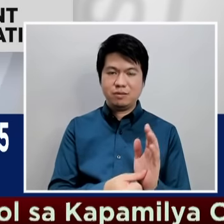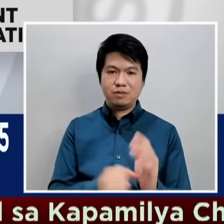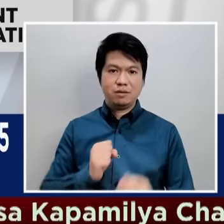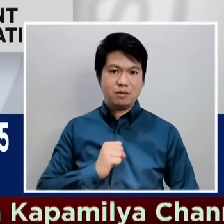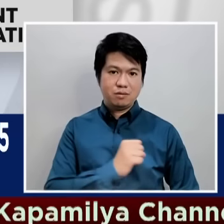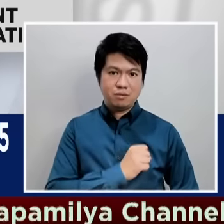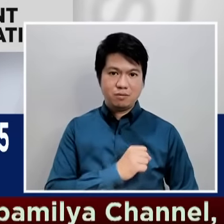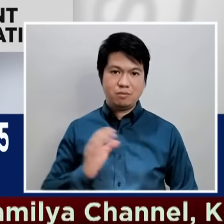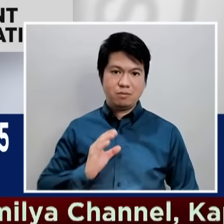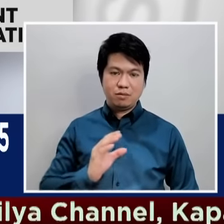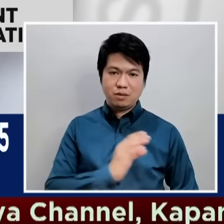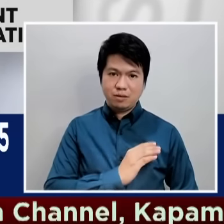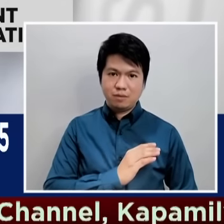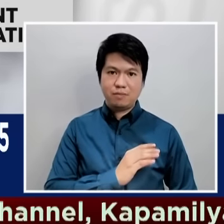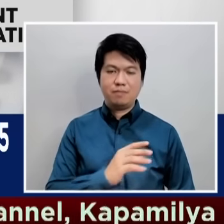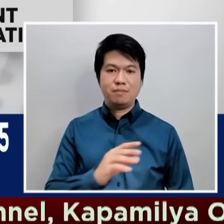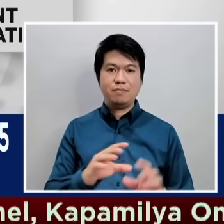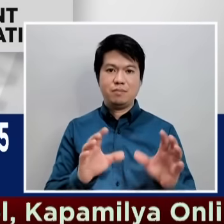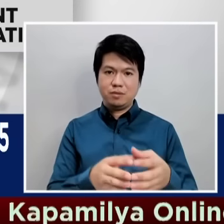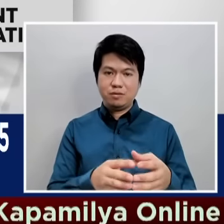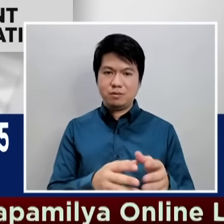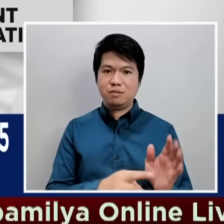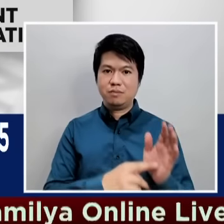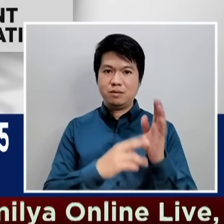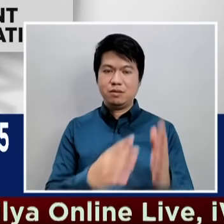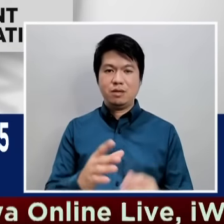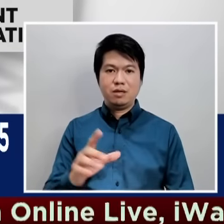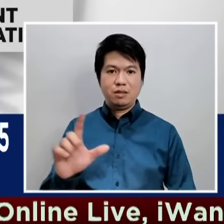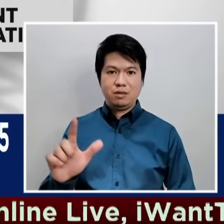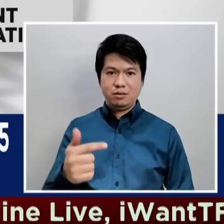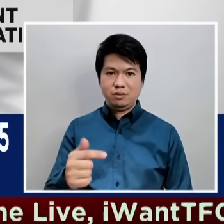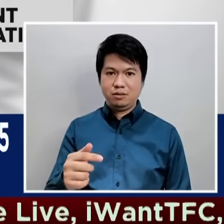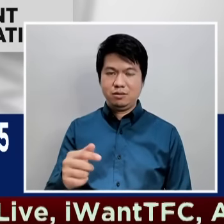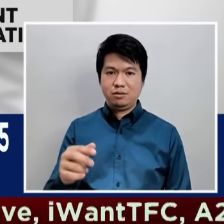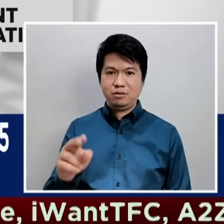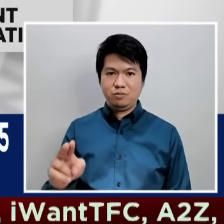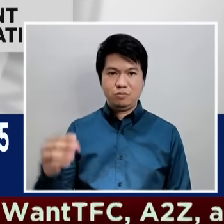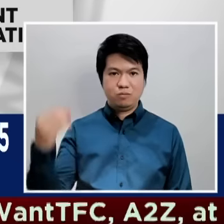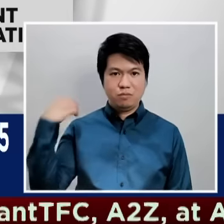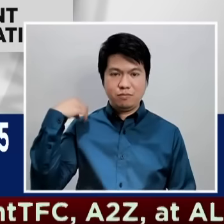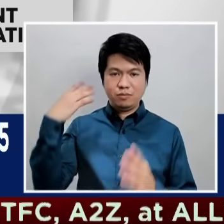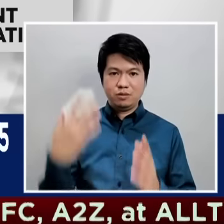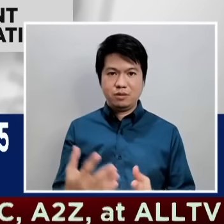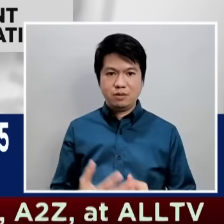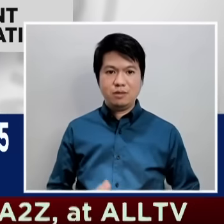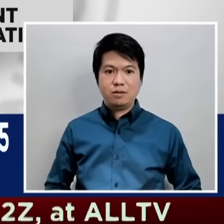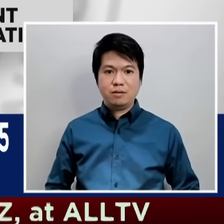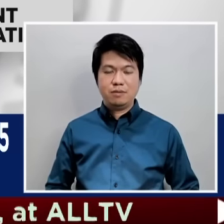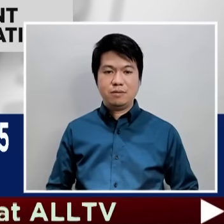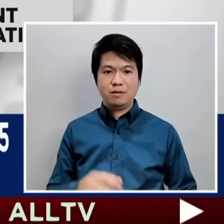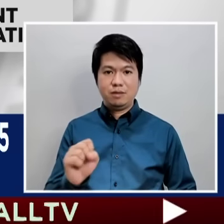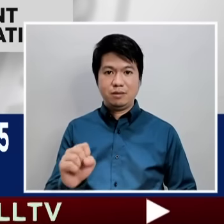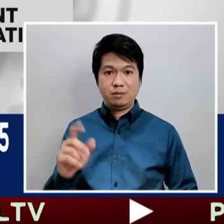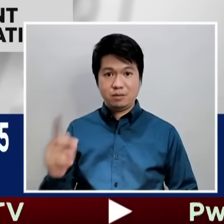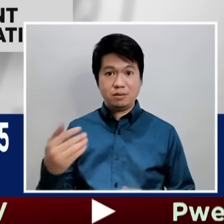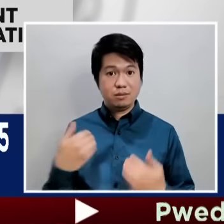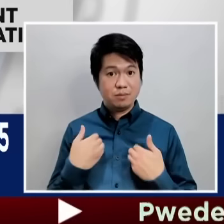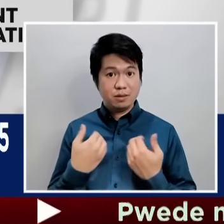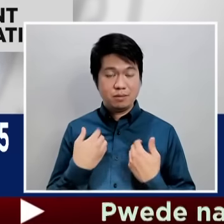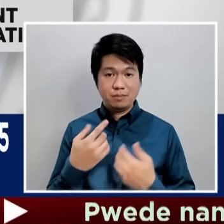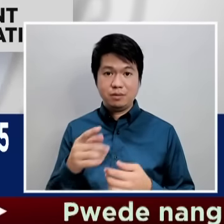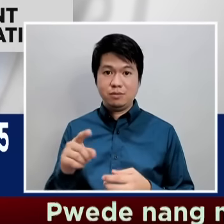list representative at mga lokal na opisyal. Sa mga probinsya, kailangan din bumoto para sa sangguniang panlalawigan, panlunsod o